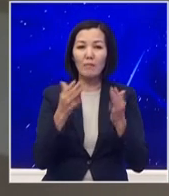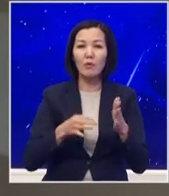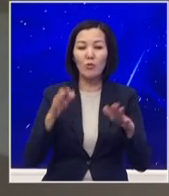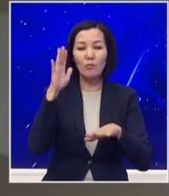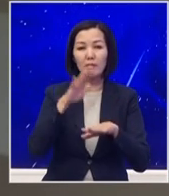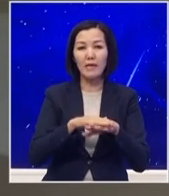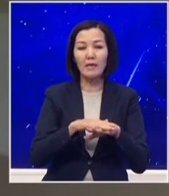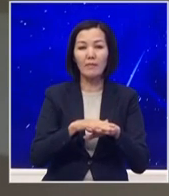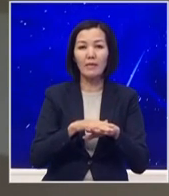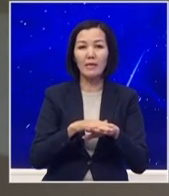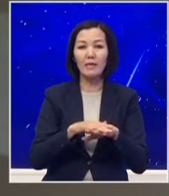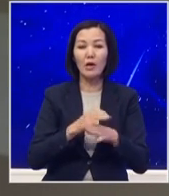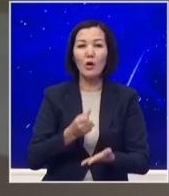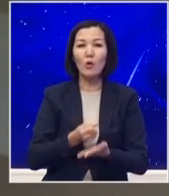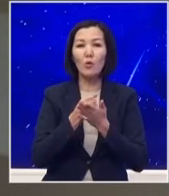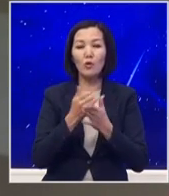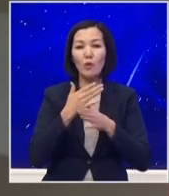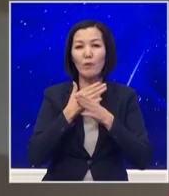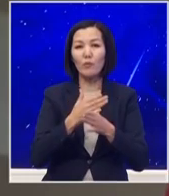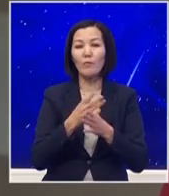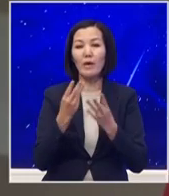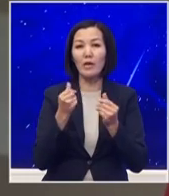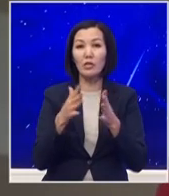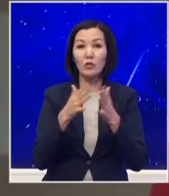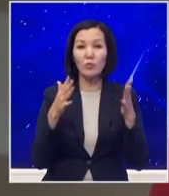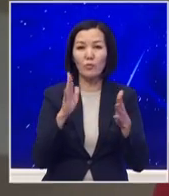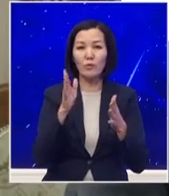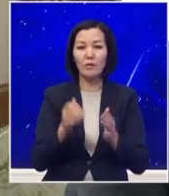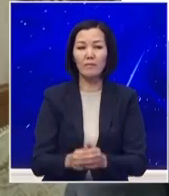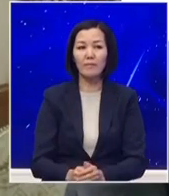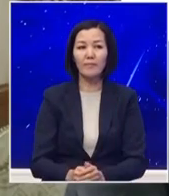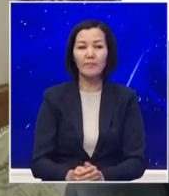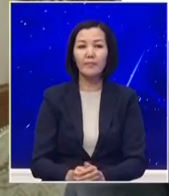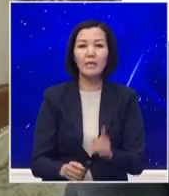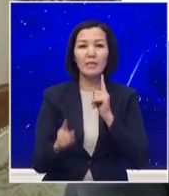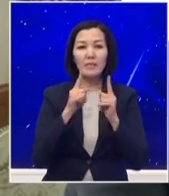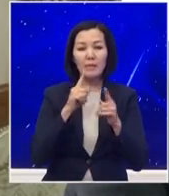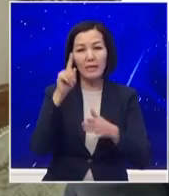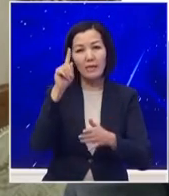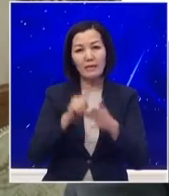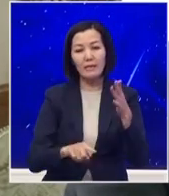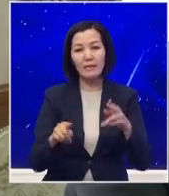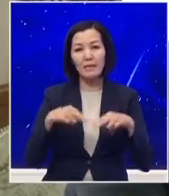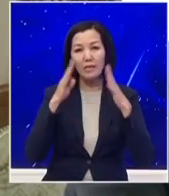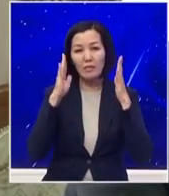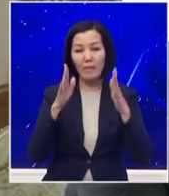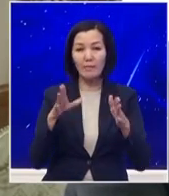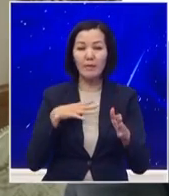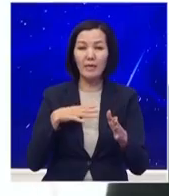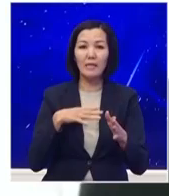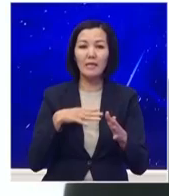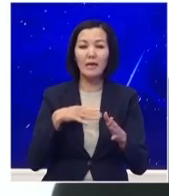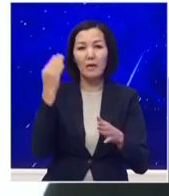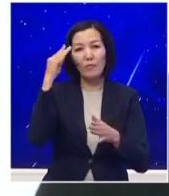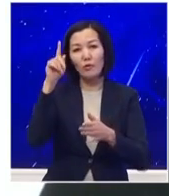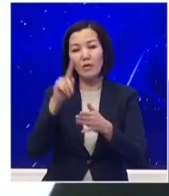әкімі Амандық Ғабасұлының қолдауымен бұл қаржыны көбейтпекпіз. Семинарда дін мәселелеріне ерекше назар аударылды.